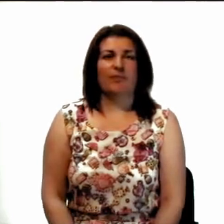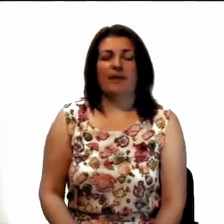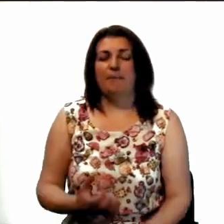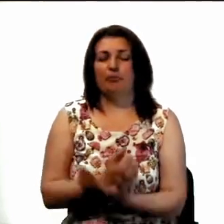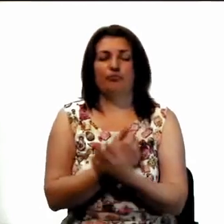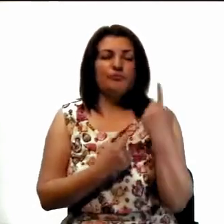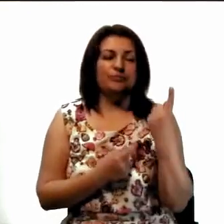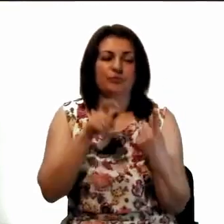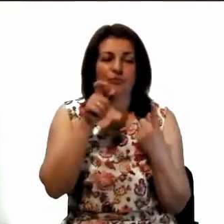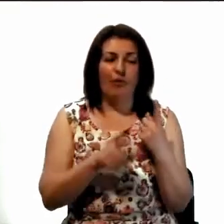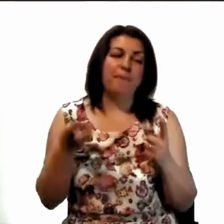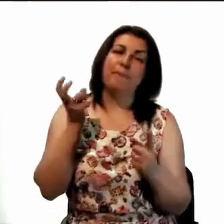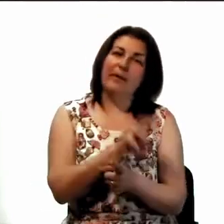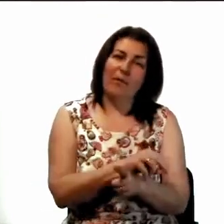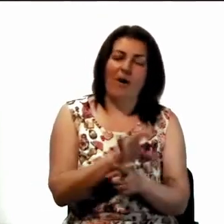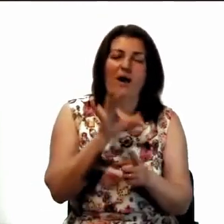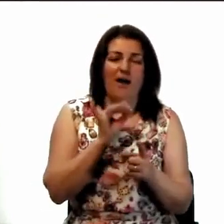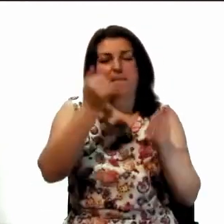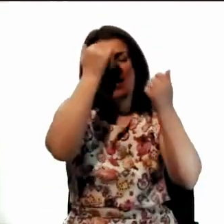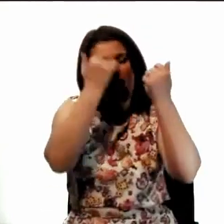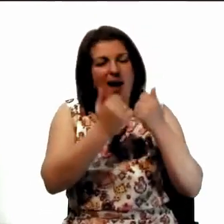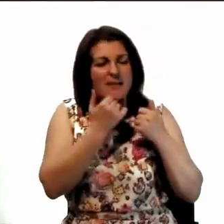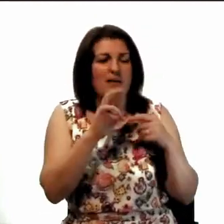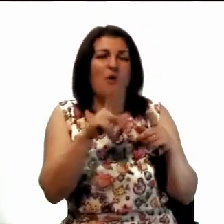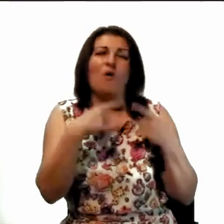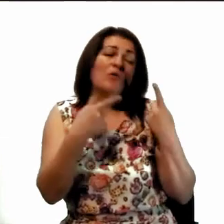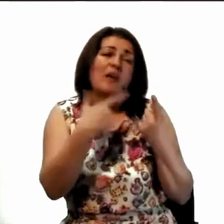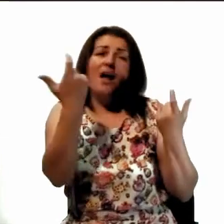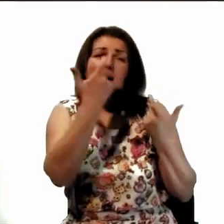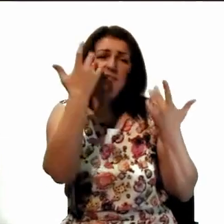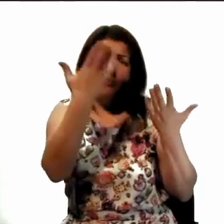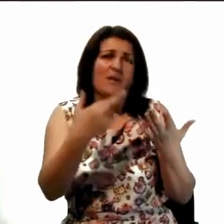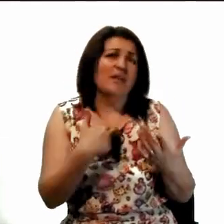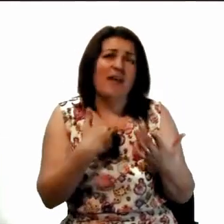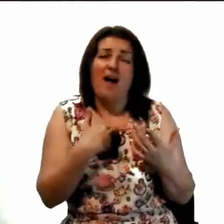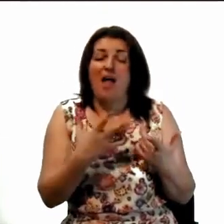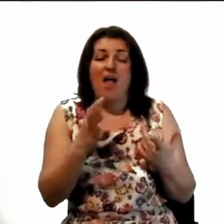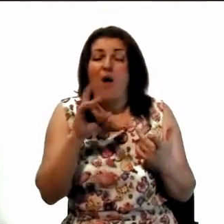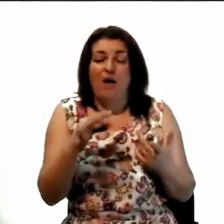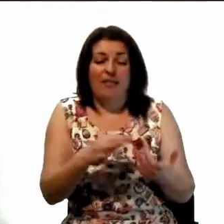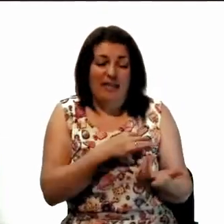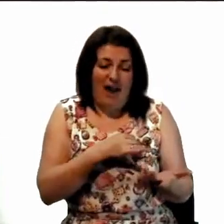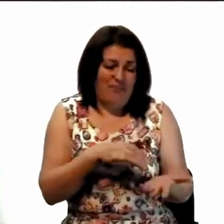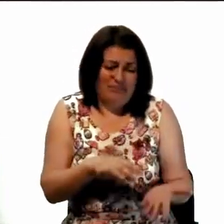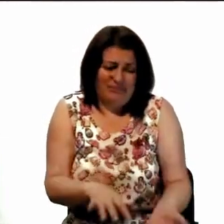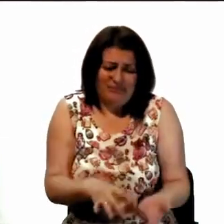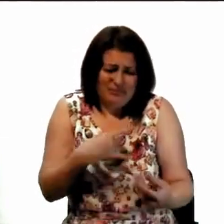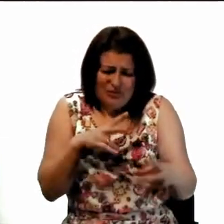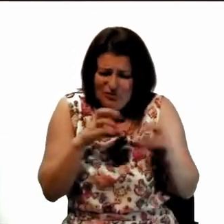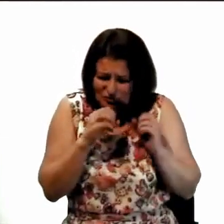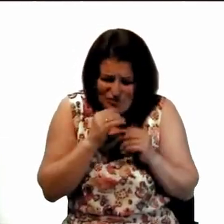Один приходит и благодарен. Он говорит, Господь, я хоть половой тряпкой буду.